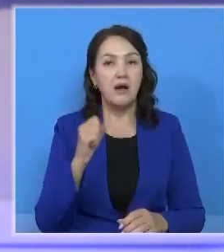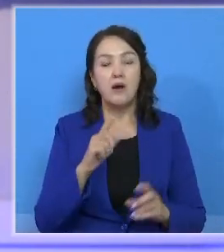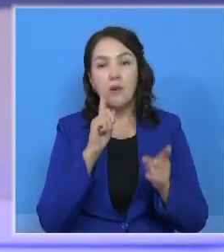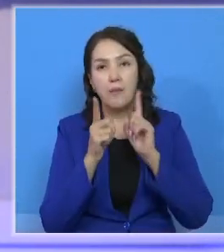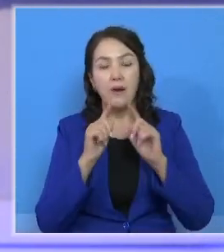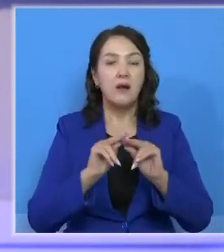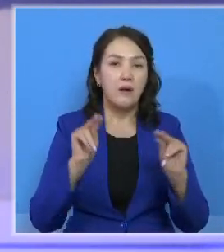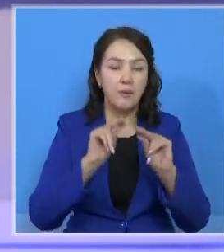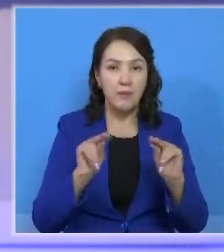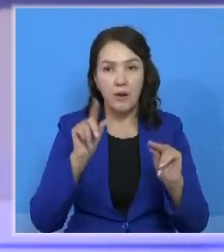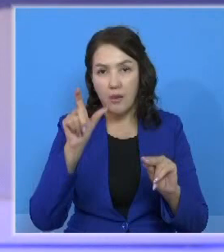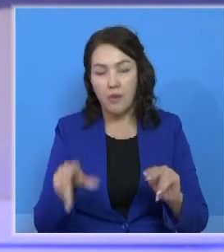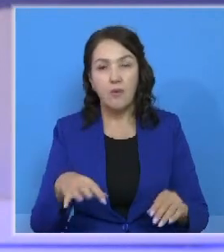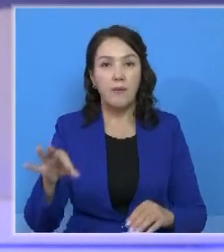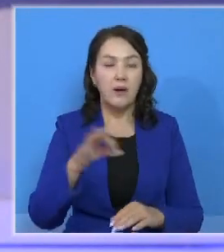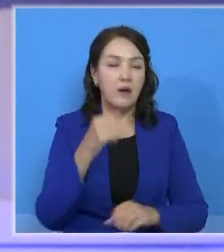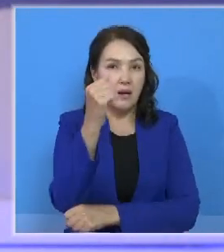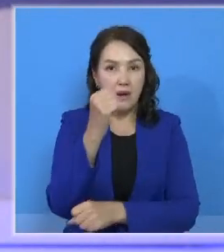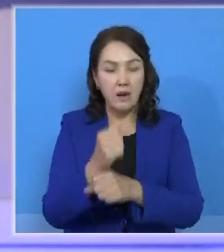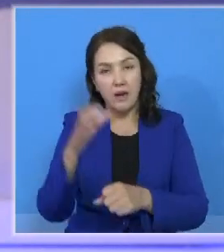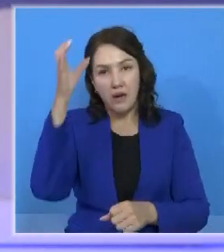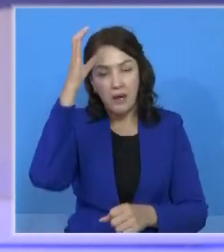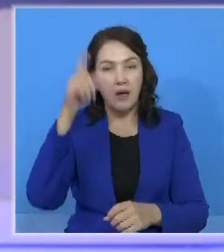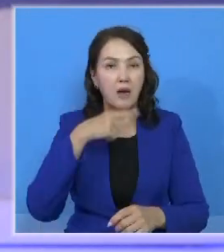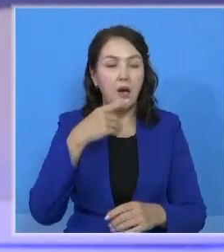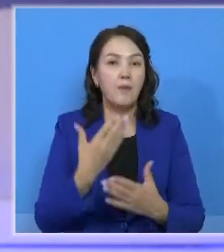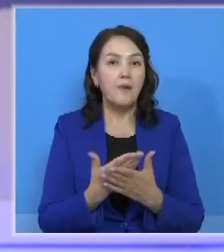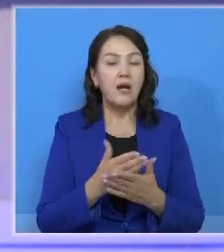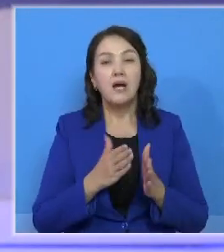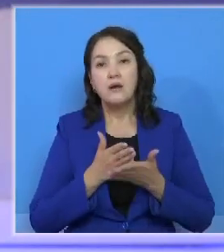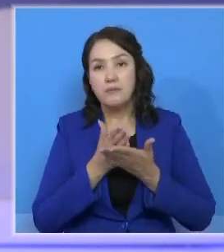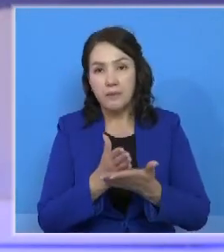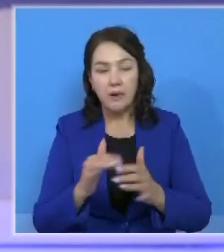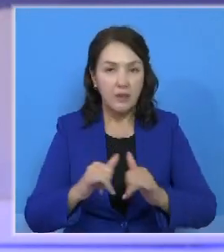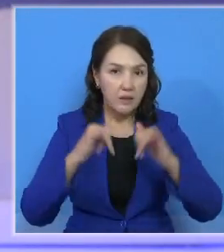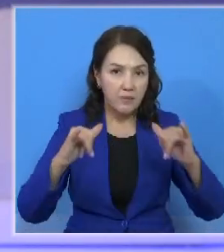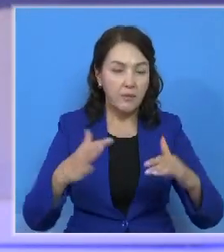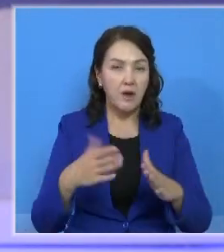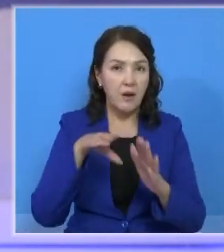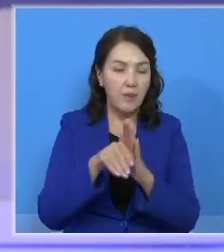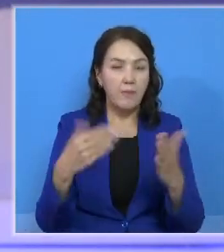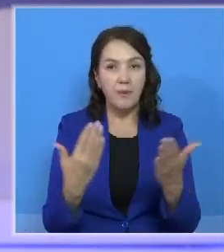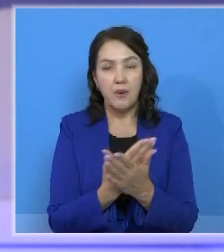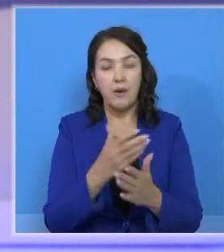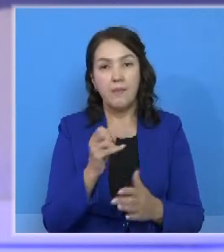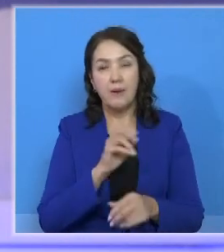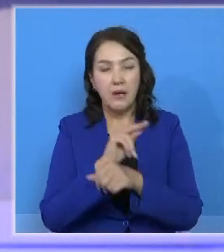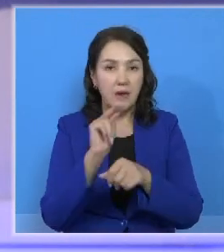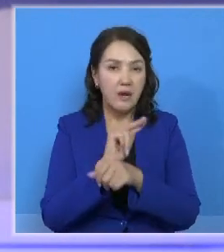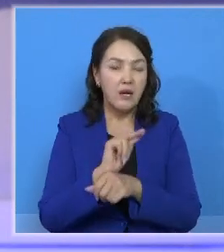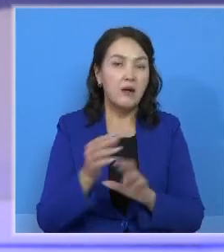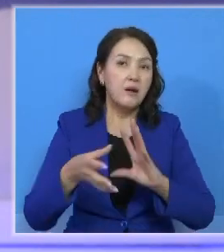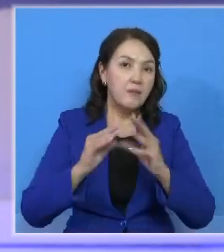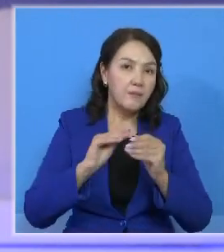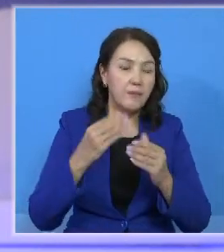конференции педагогов области. Работники системы образования обсудили актуальные направления развития, внедрение современных методик обучения и в